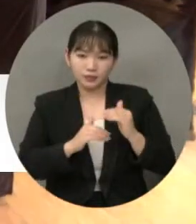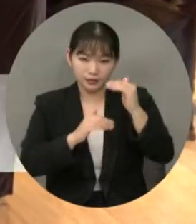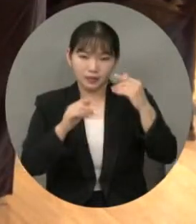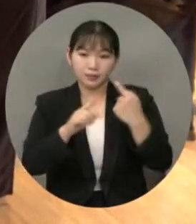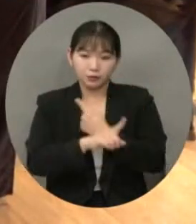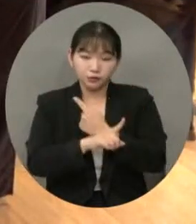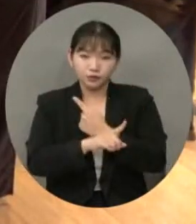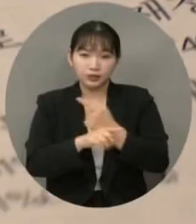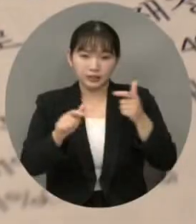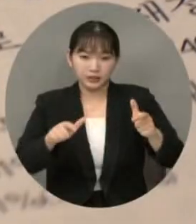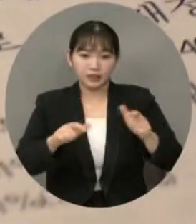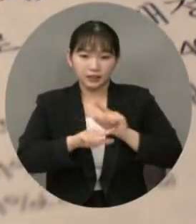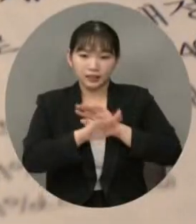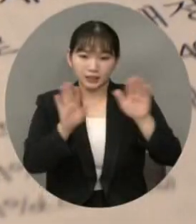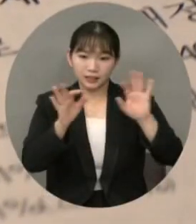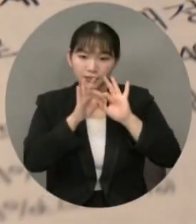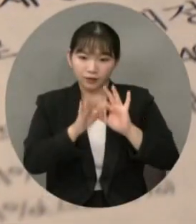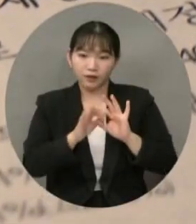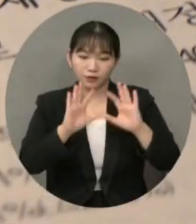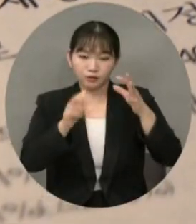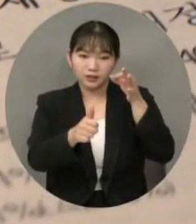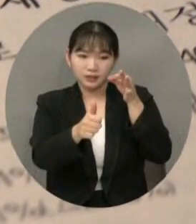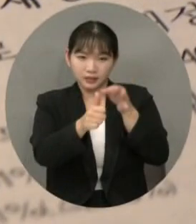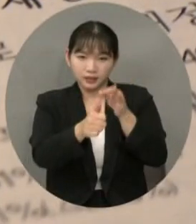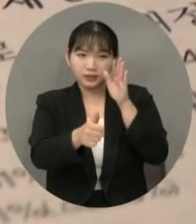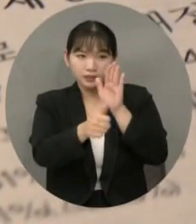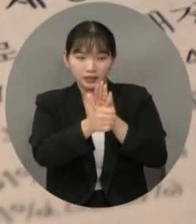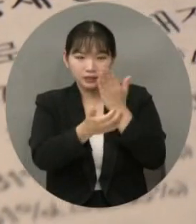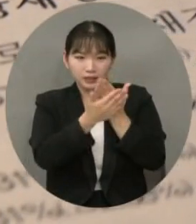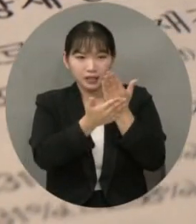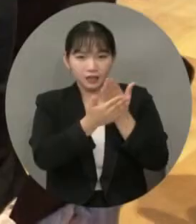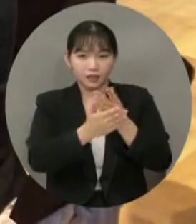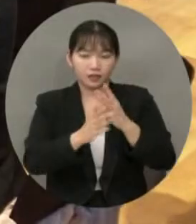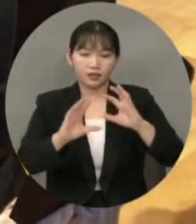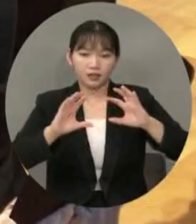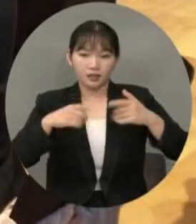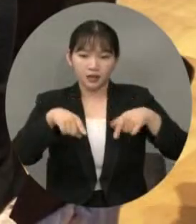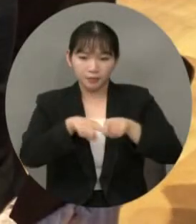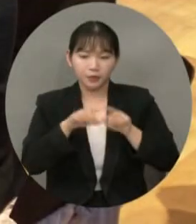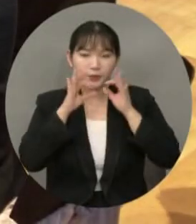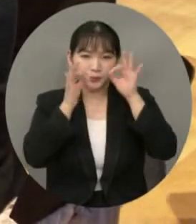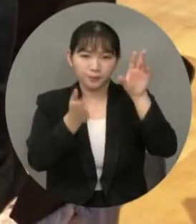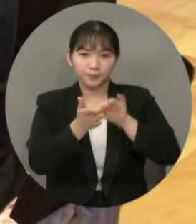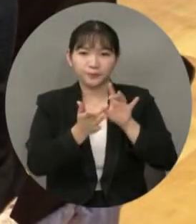지역 기후대응기금 국가 지원 등을 공동 협력 정책 과제로 꼽았습니다.